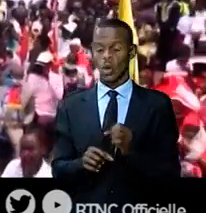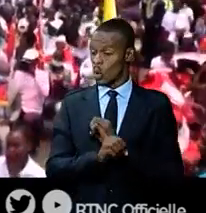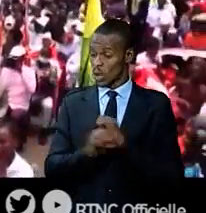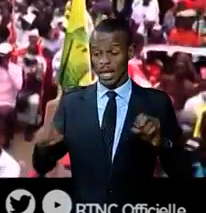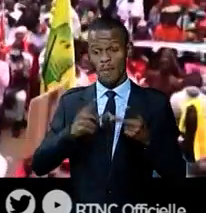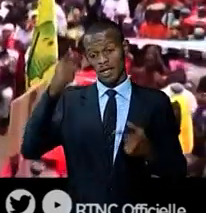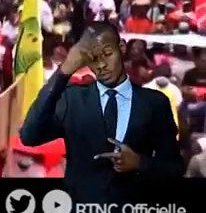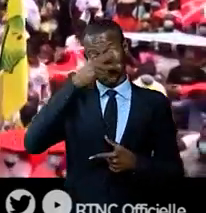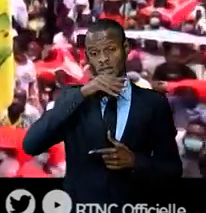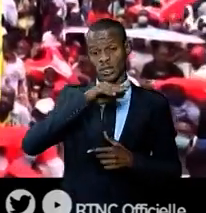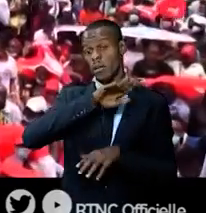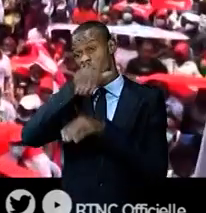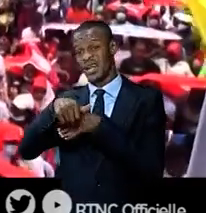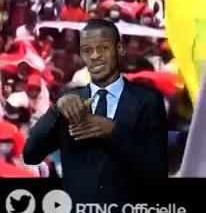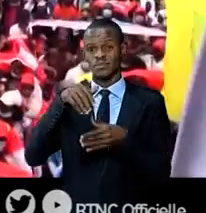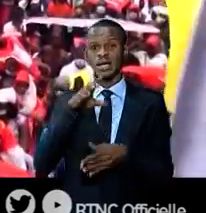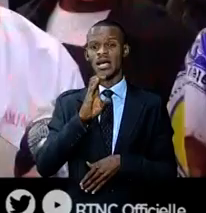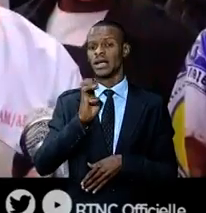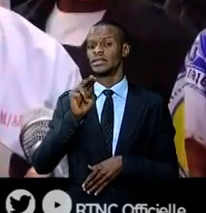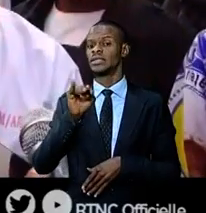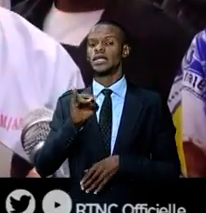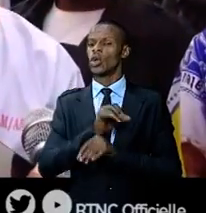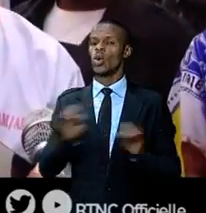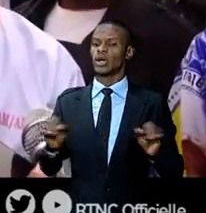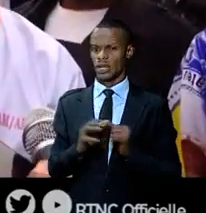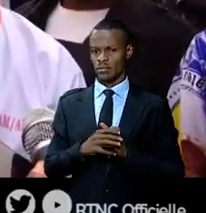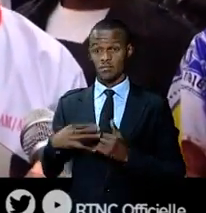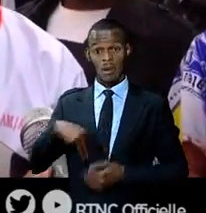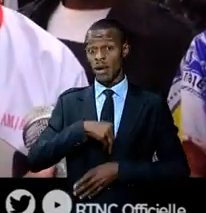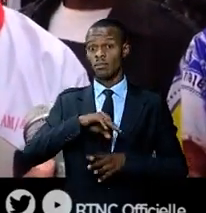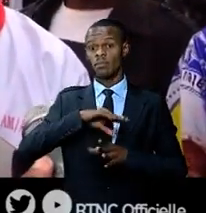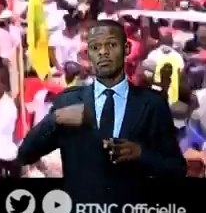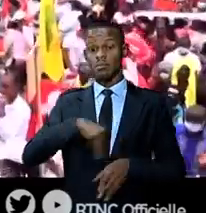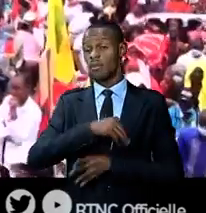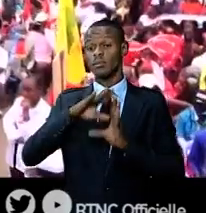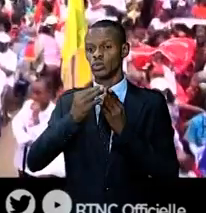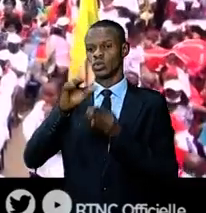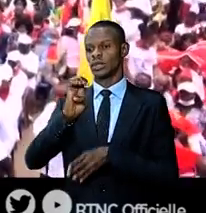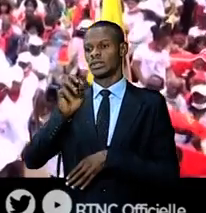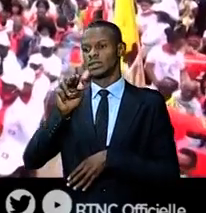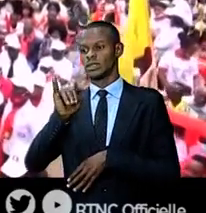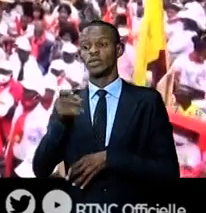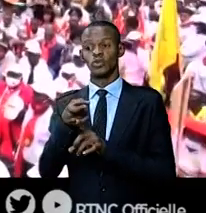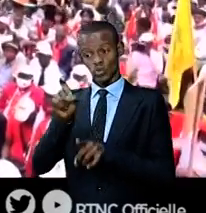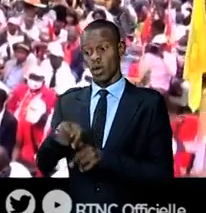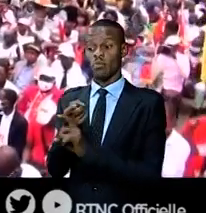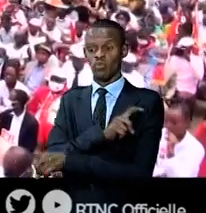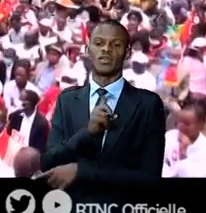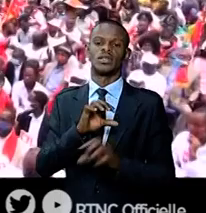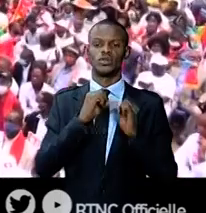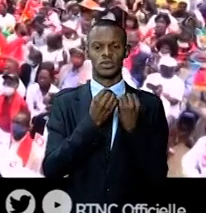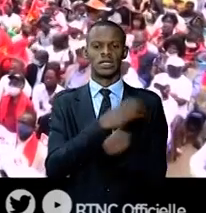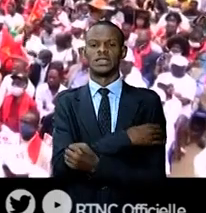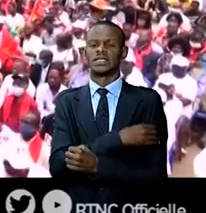CENI, que tous les membres de la CENI proviennent de la société civile. Nous avons encouragé le chef